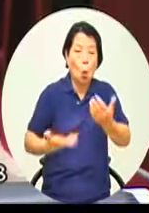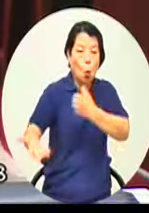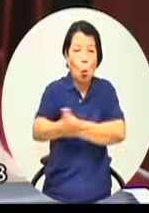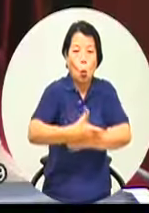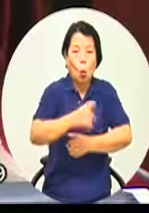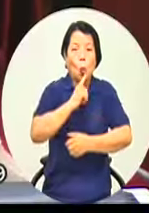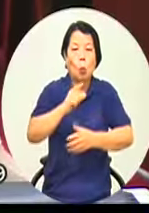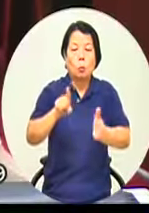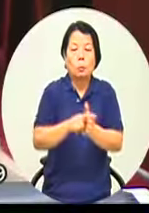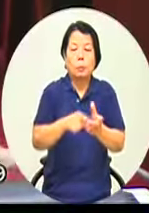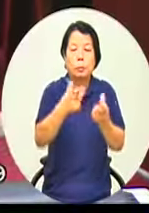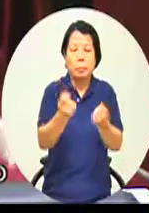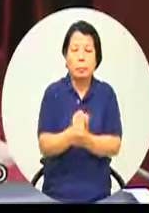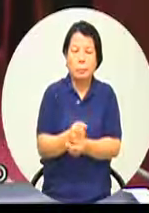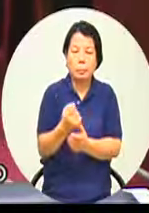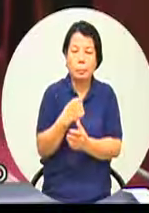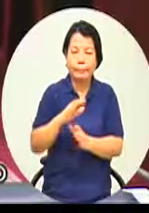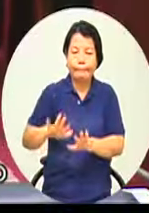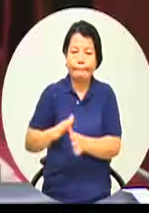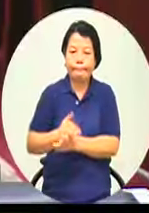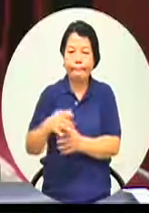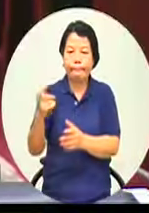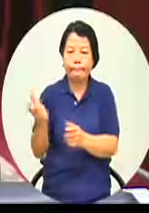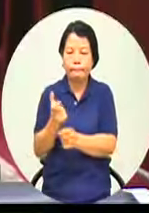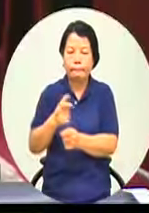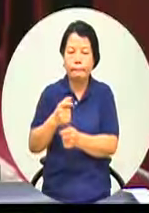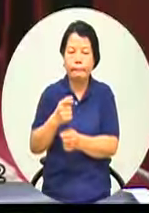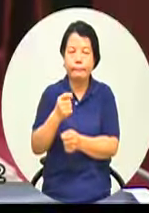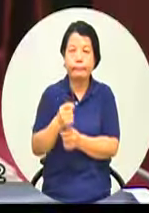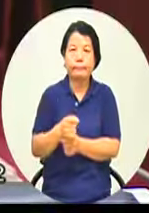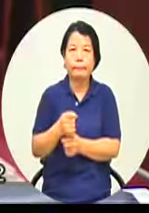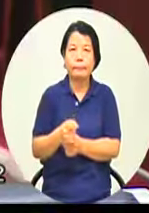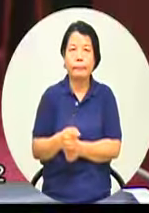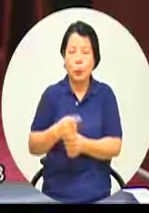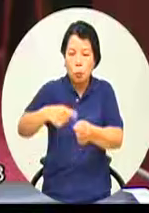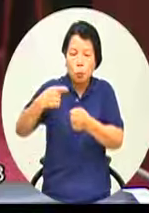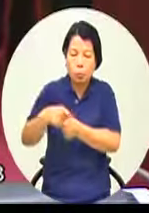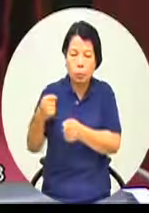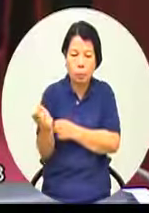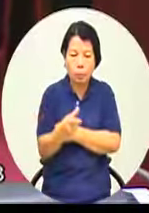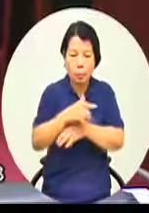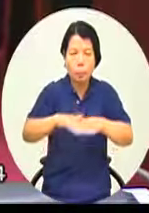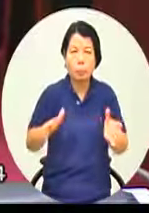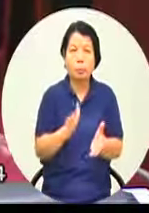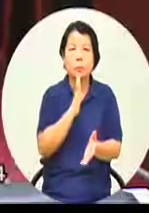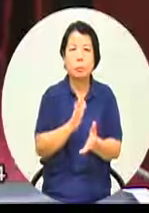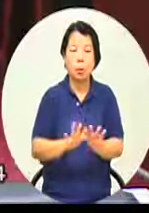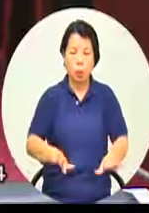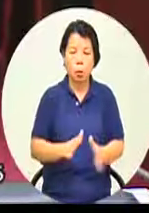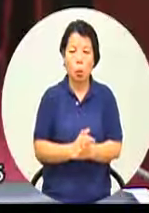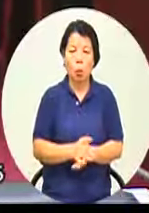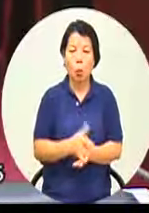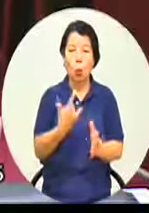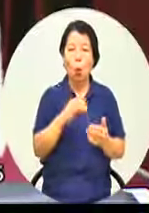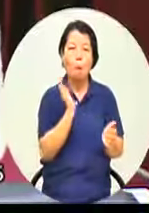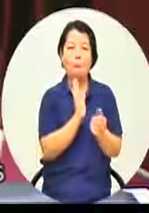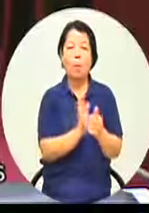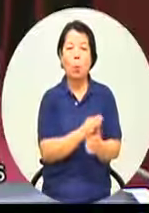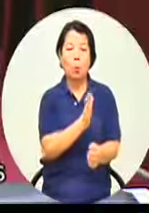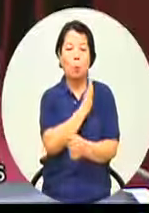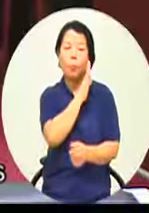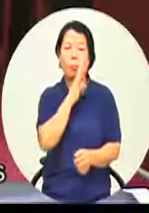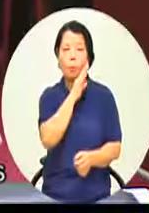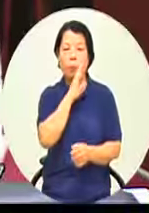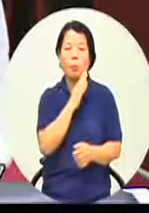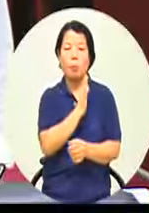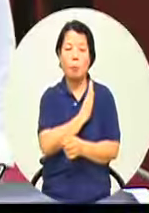少。所以我觉得这个地方，我不是单向要替谁讲话，但是我必须要很客观的分析。所以本席在这个地